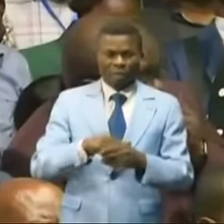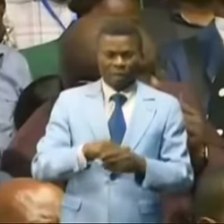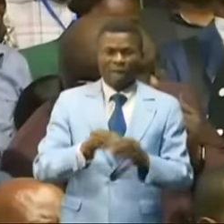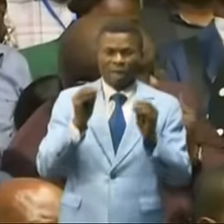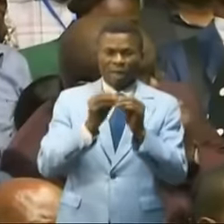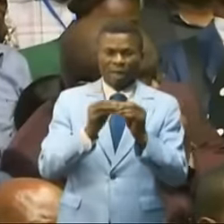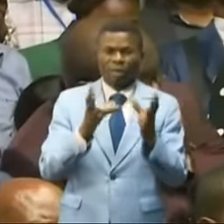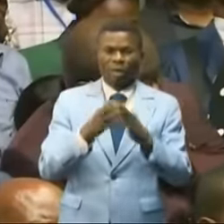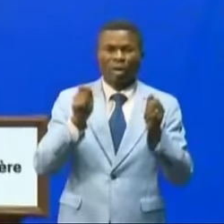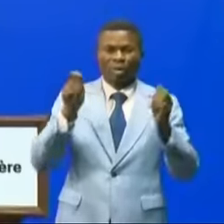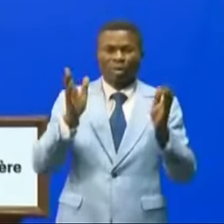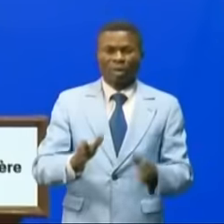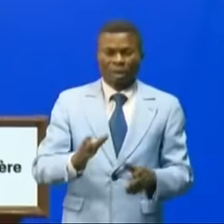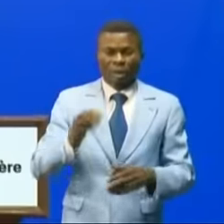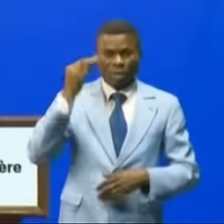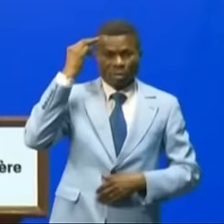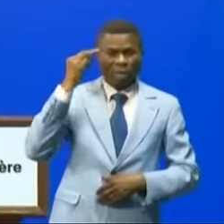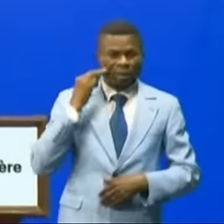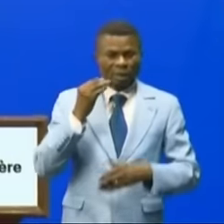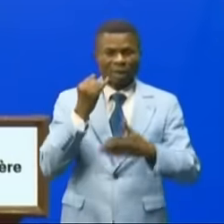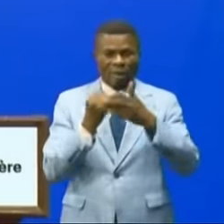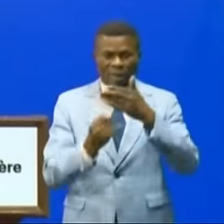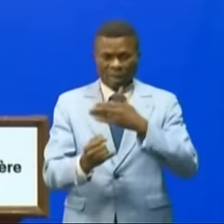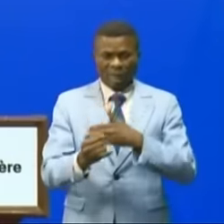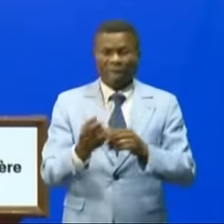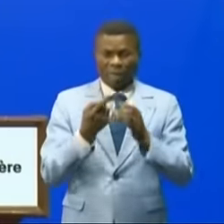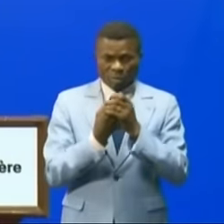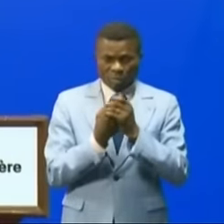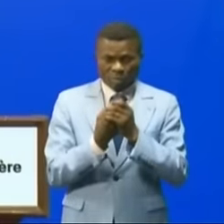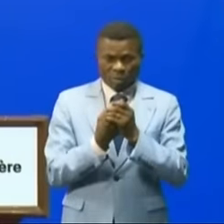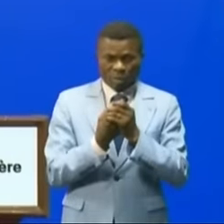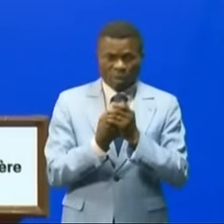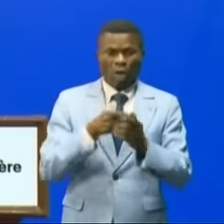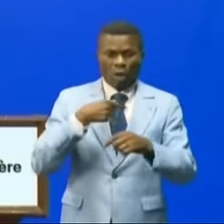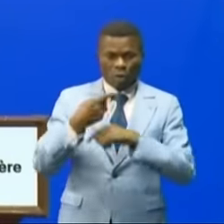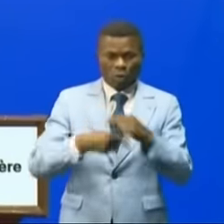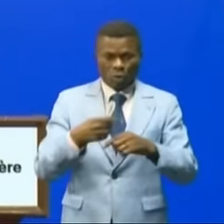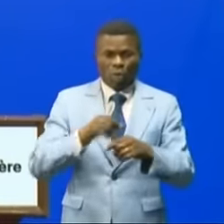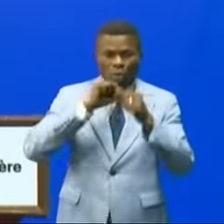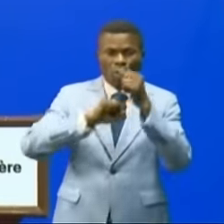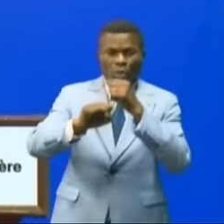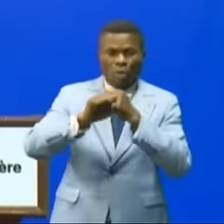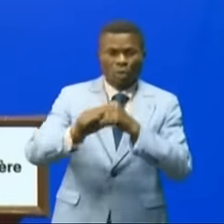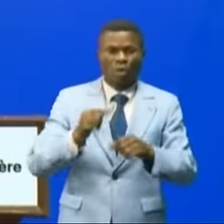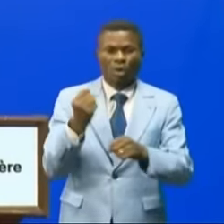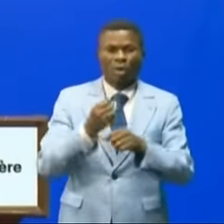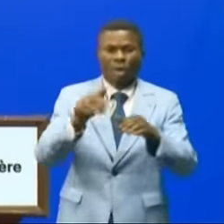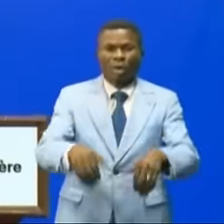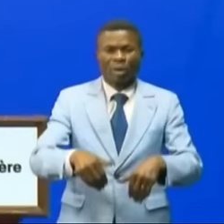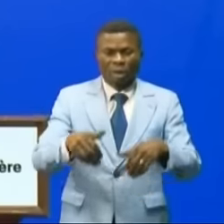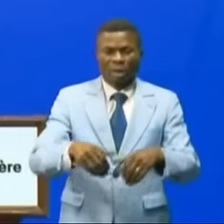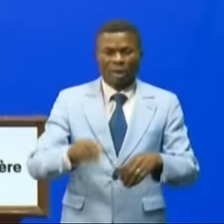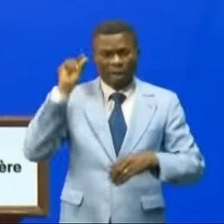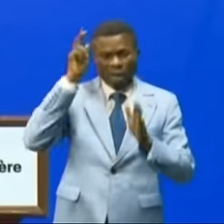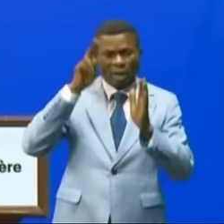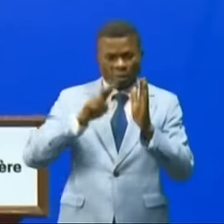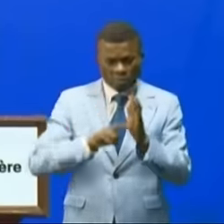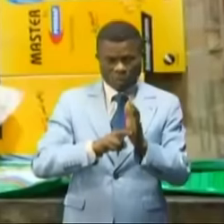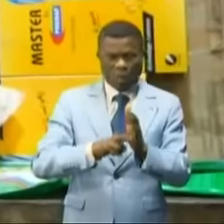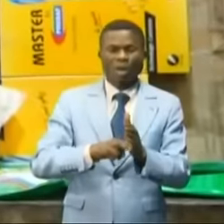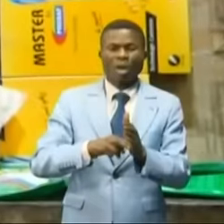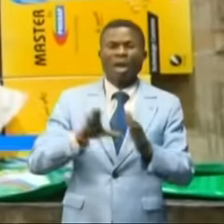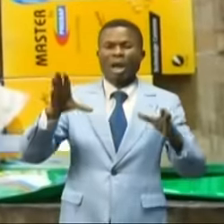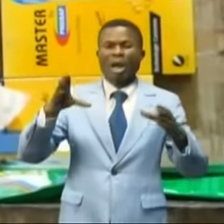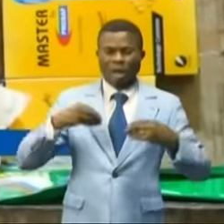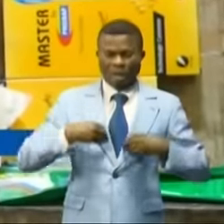la presse, Moukoko Samba a annoncé que bientôt, il sera lancé une campagne agricole dont le gouvernement a déjà levé l'option